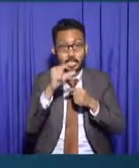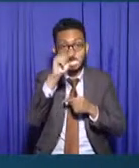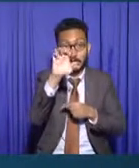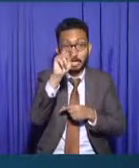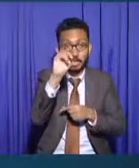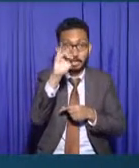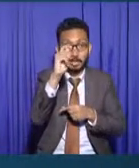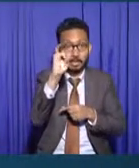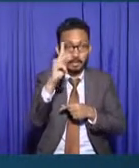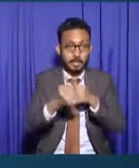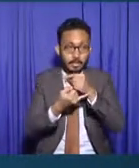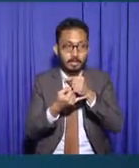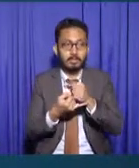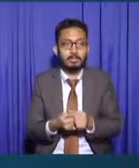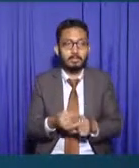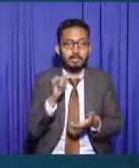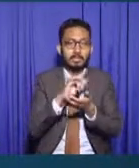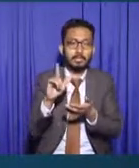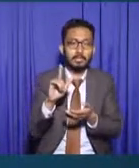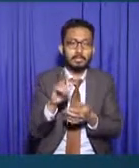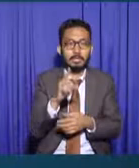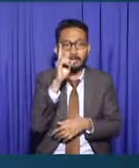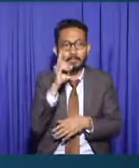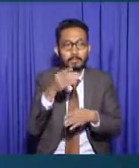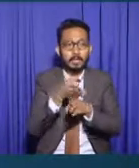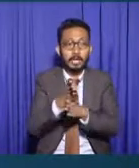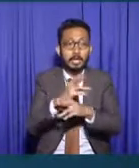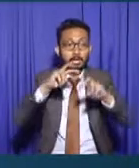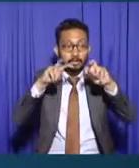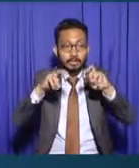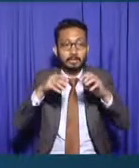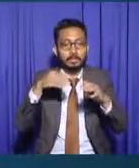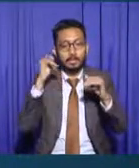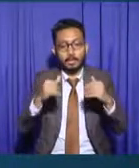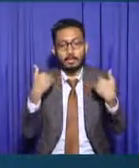merupakan bidang kajian yang melibatkan pewarisan